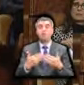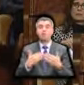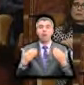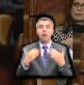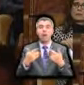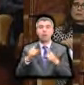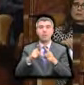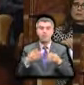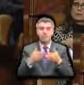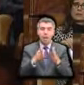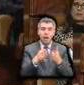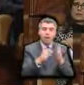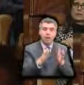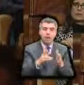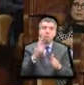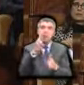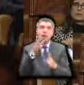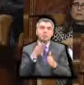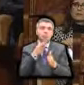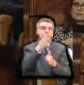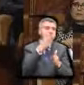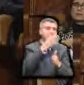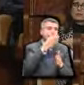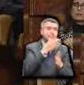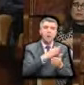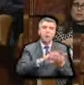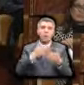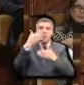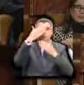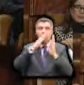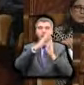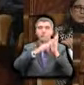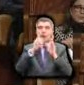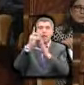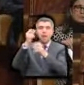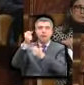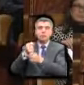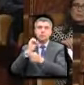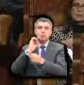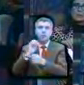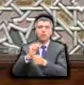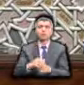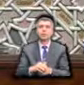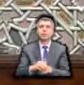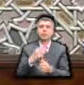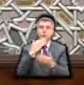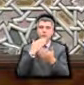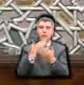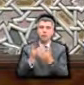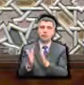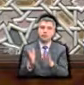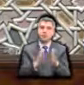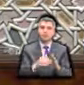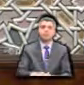بالتدشينات والأنشطة التي يقدم عليها صاحب جلالة الملك محمد السادس نصره الله بهدف تطوير. شكرا لك. هل هناك